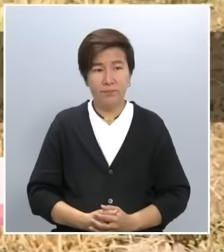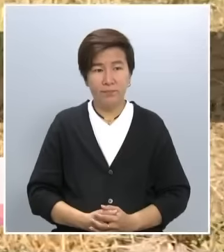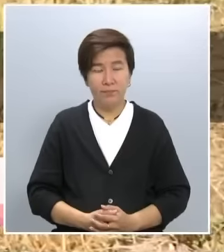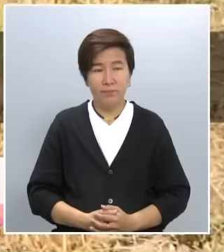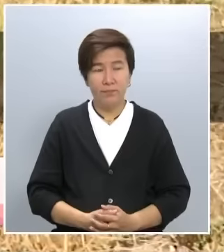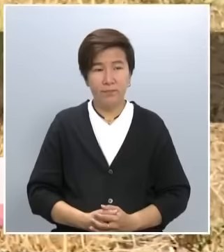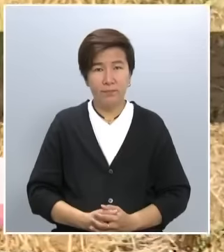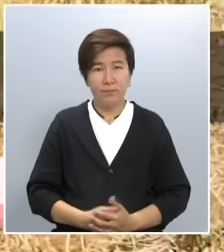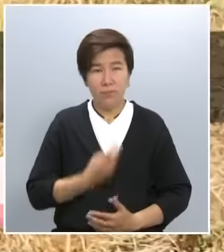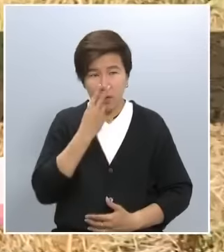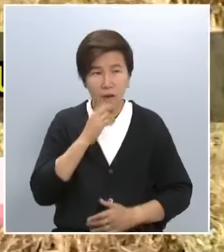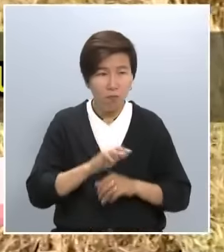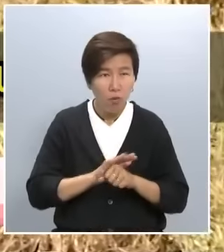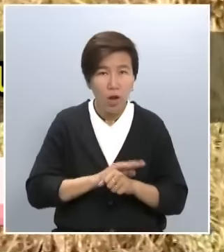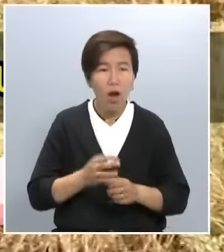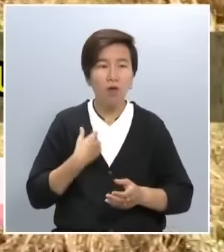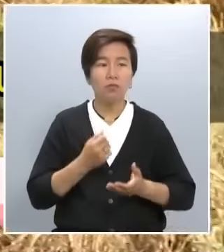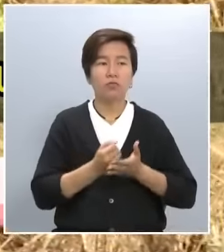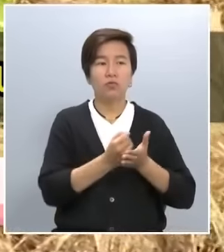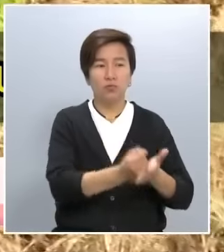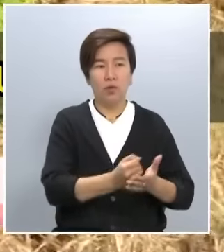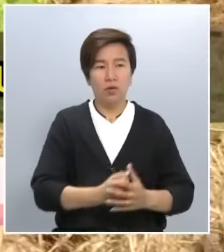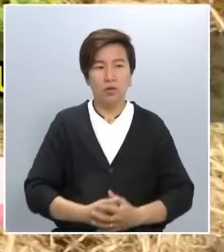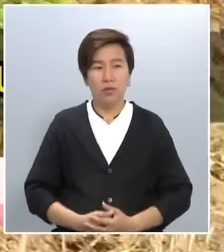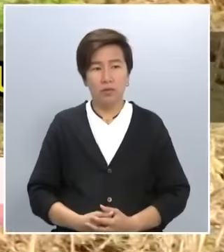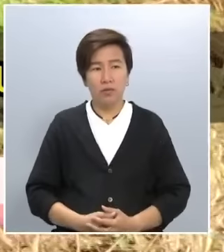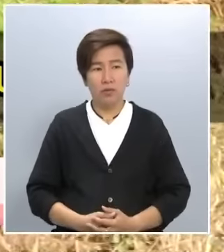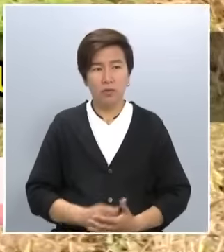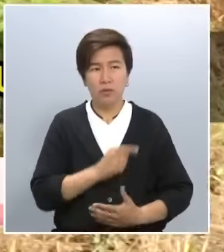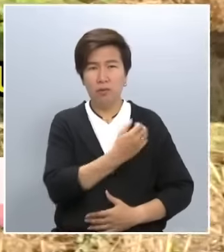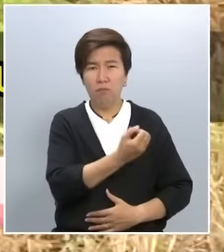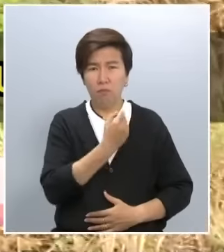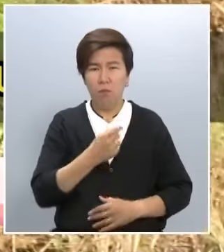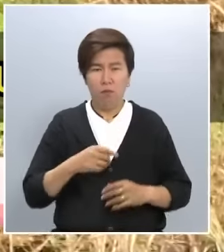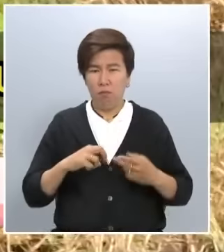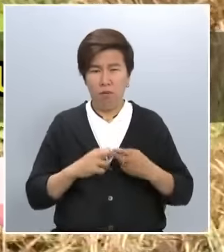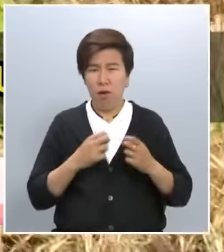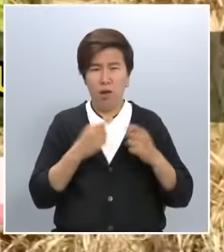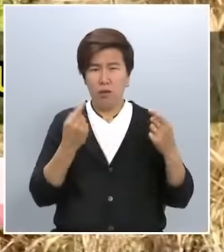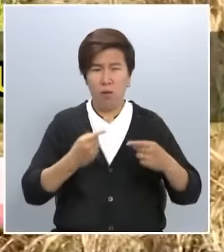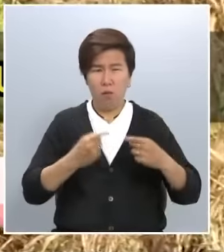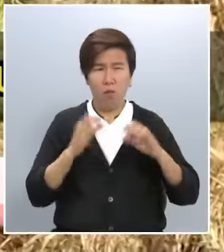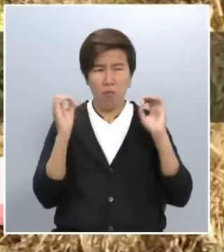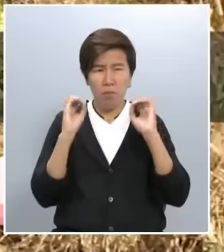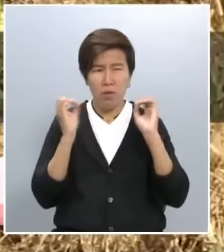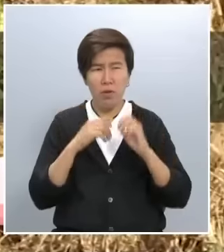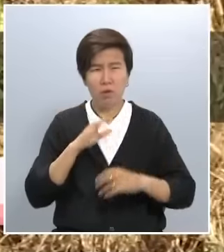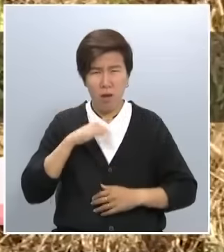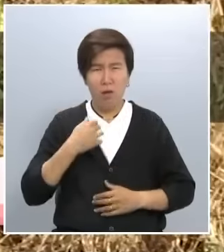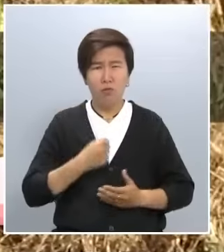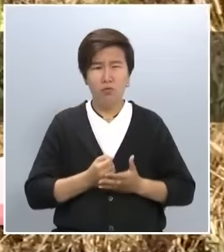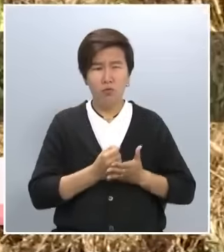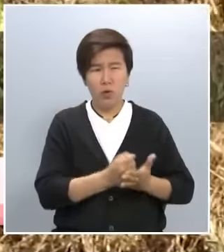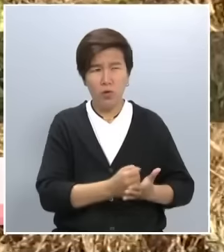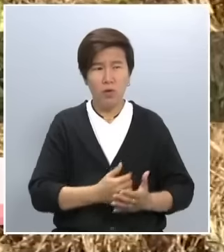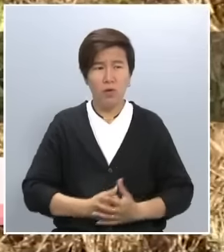อยกันหนูบ่เคยมีเรื่องกับไผหนูบ่เคยมีเรื่องกับไผที่พ่อซอยหนูเนี่ยหนูอยู่บ้านหน